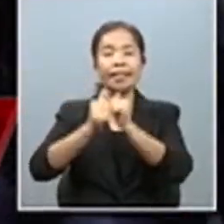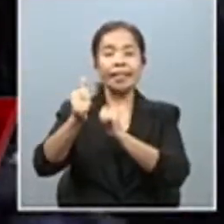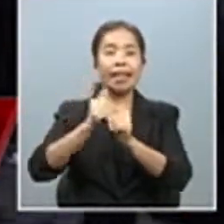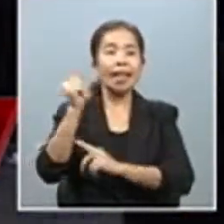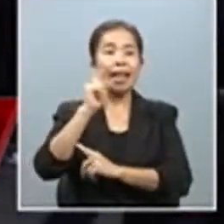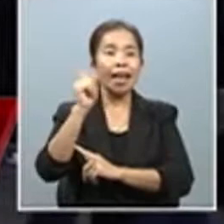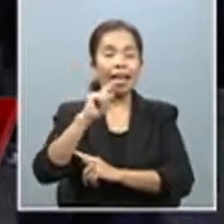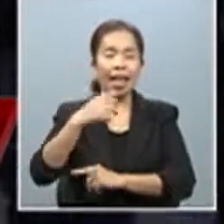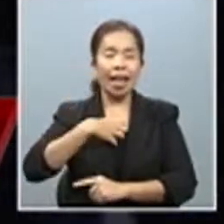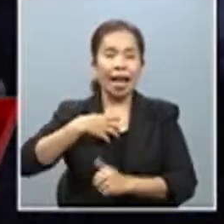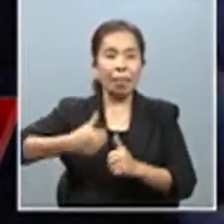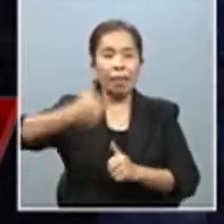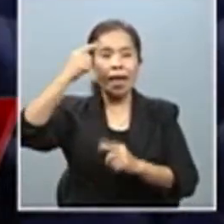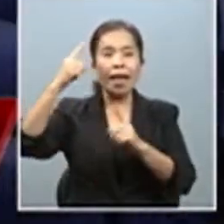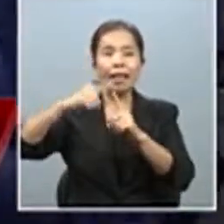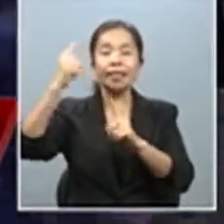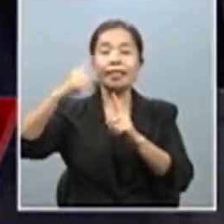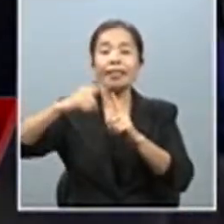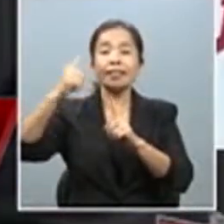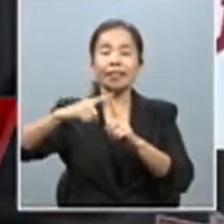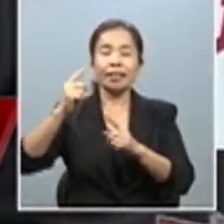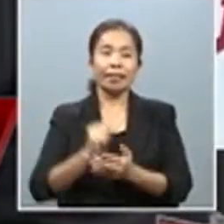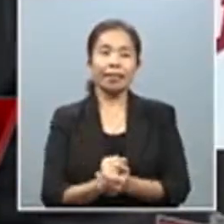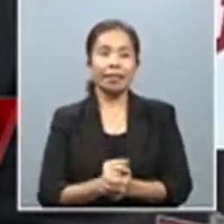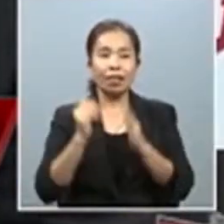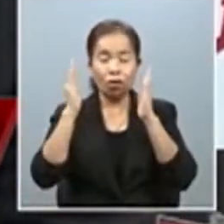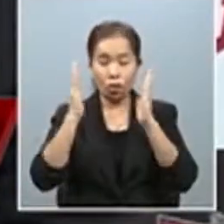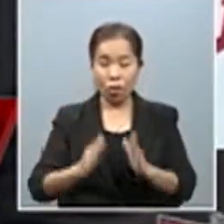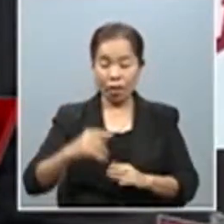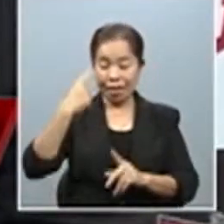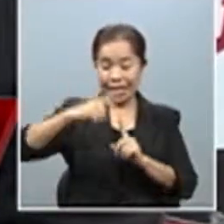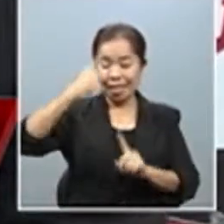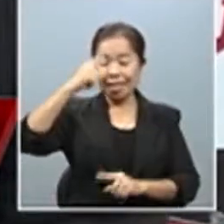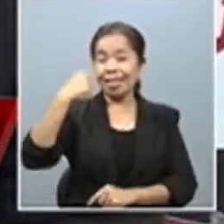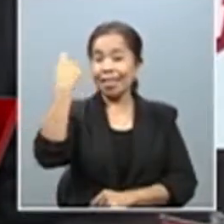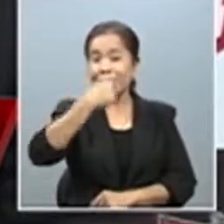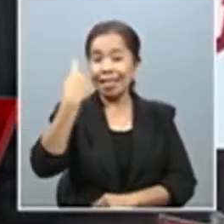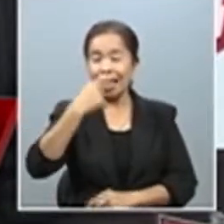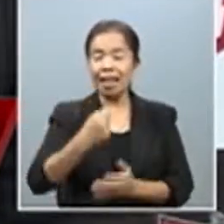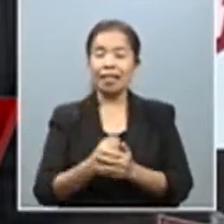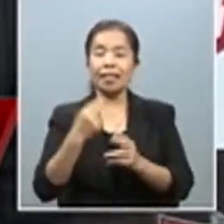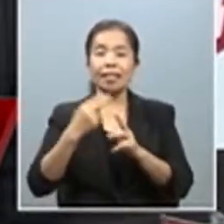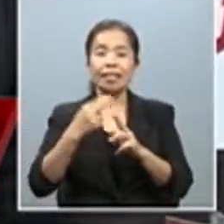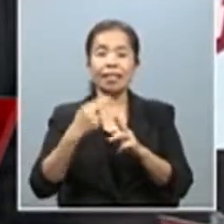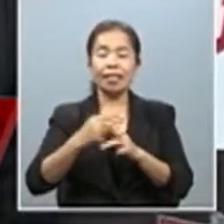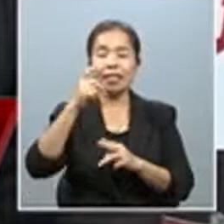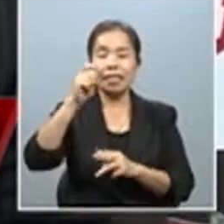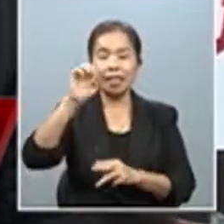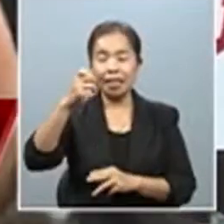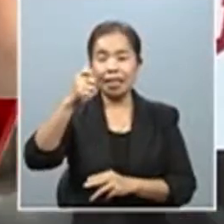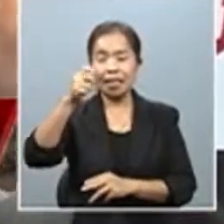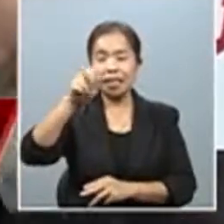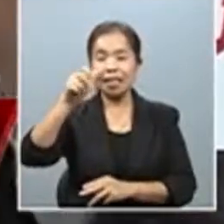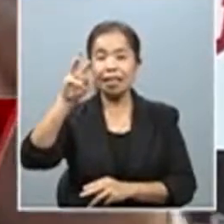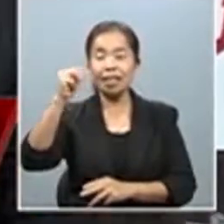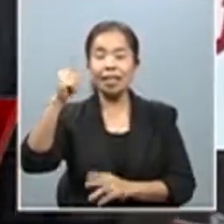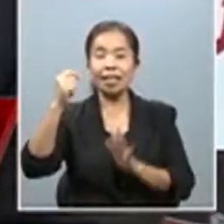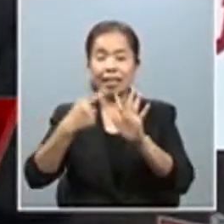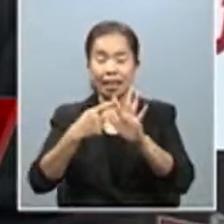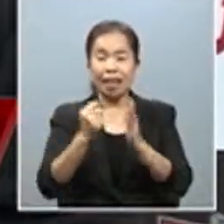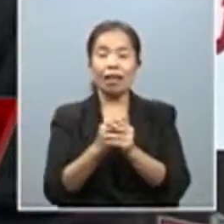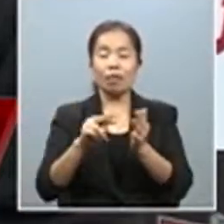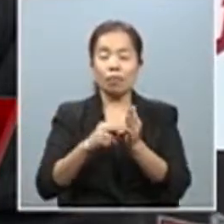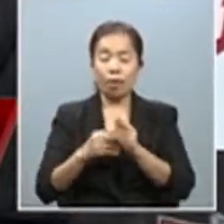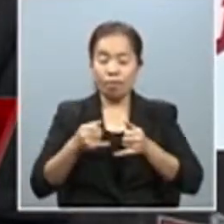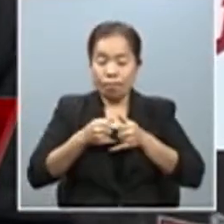ชิงชนะเลิศของเกม Street Fighter ผู้ชนะก็คืออิตาบาชินะครับได้โพสต์ท่าถ่ายรูปร่วมกับ